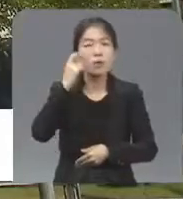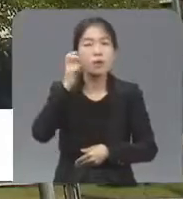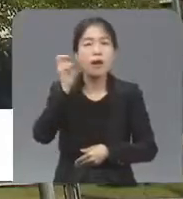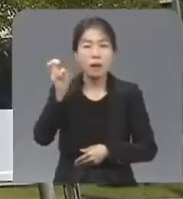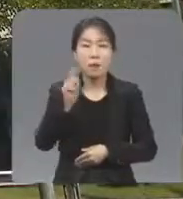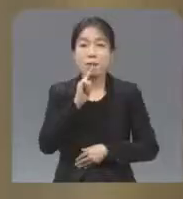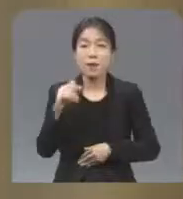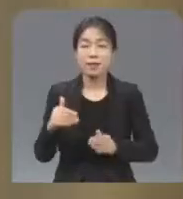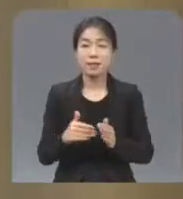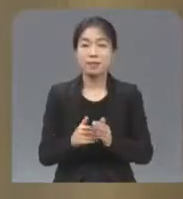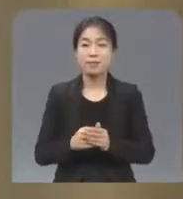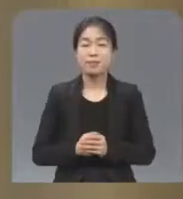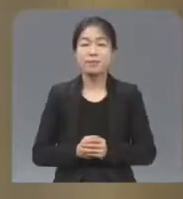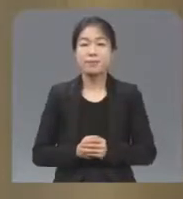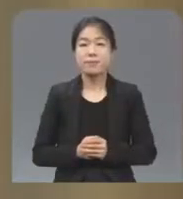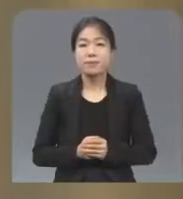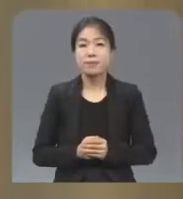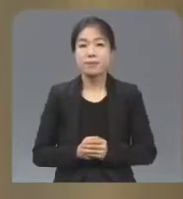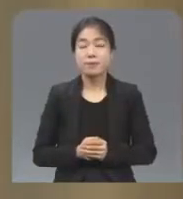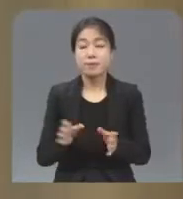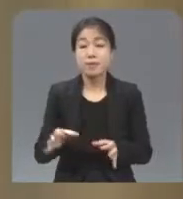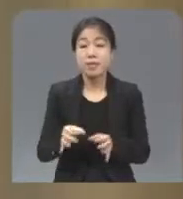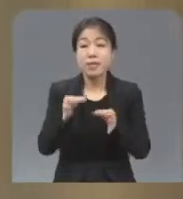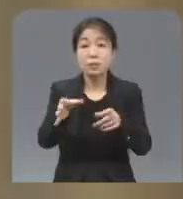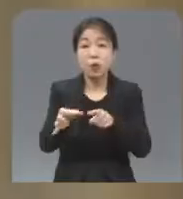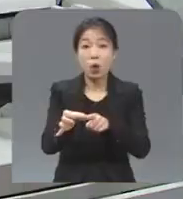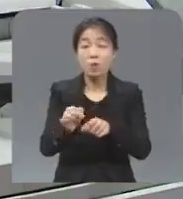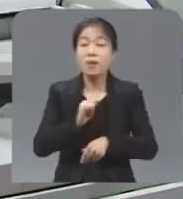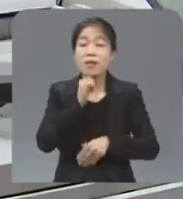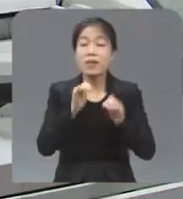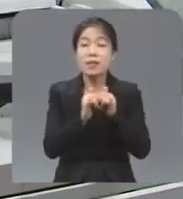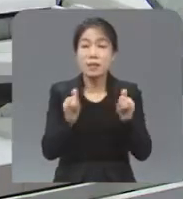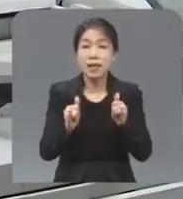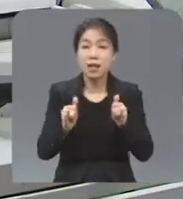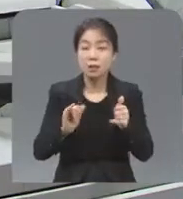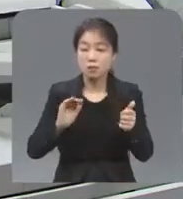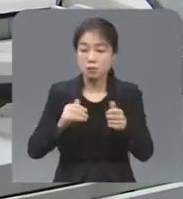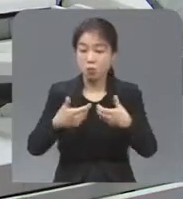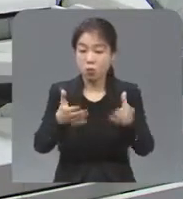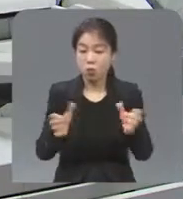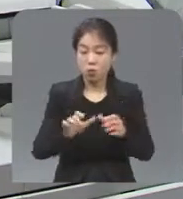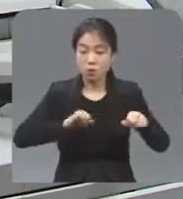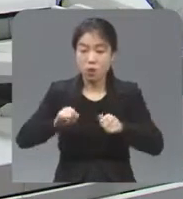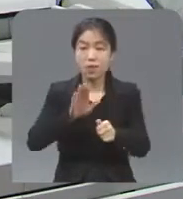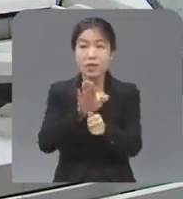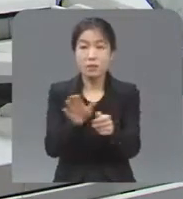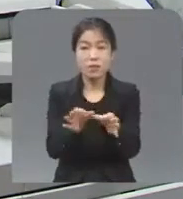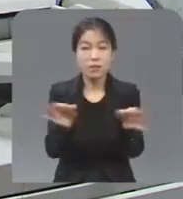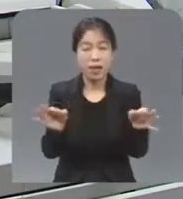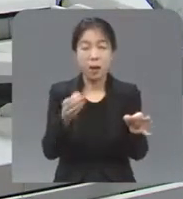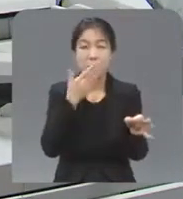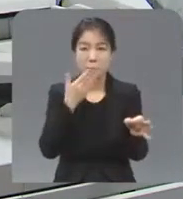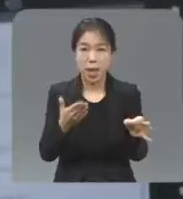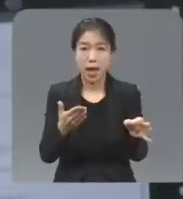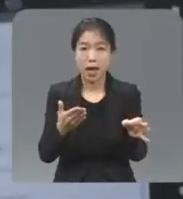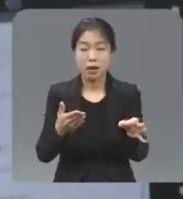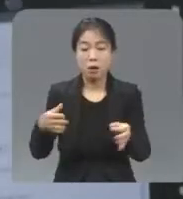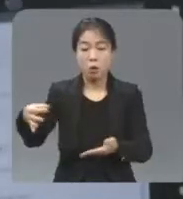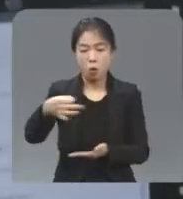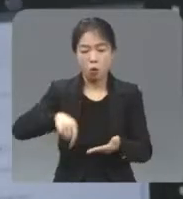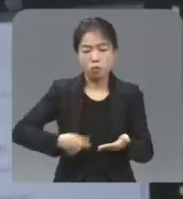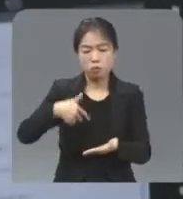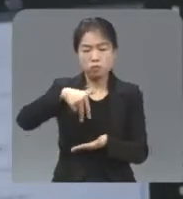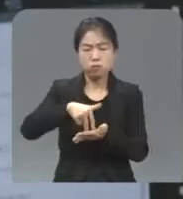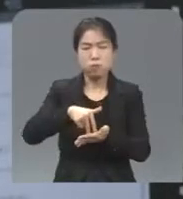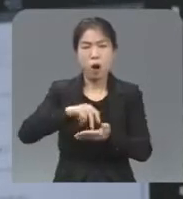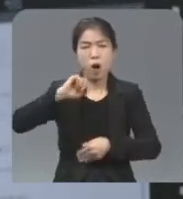것으로 추산하고 있습니다. 기부금은 취약계층과 지역 공동체 활성화 지원에 사용할 수 있는데 재정 자립도가